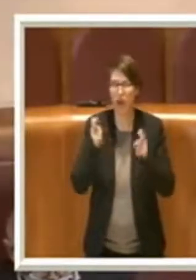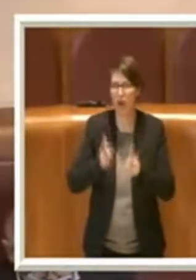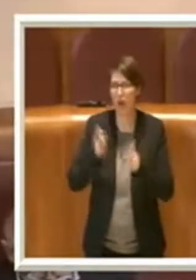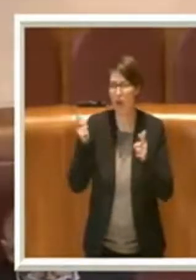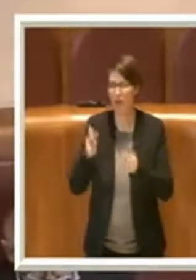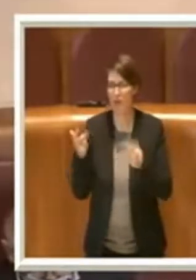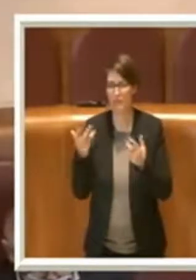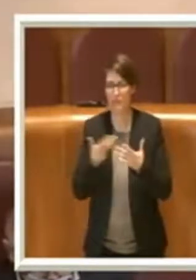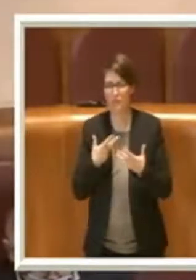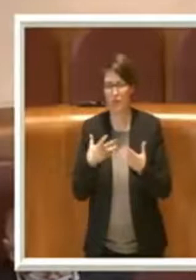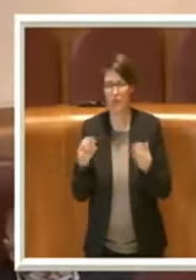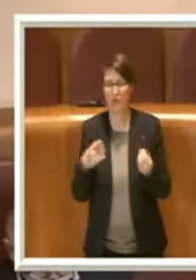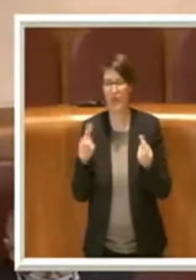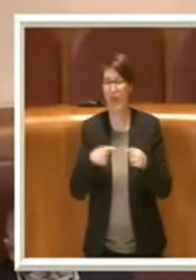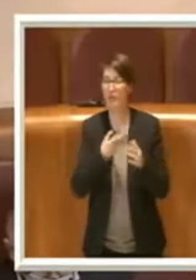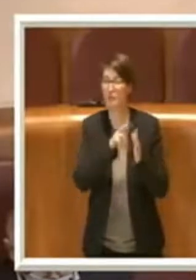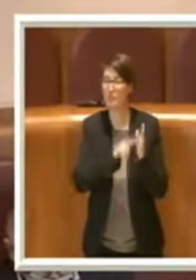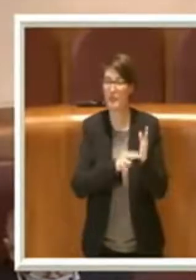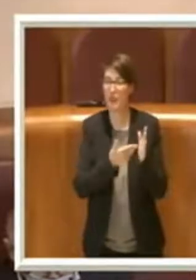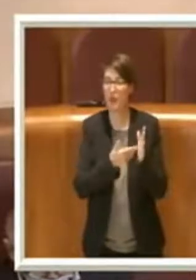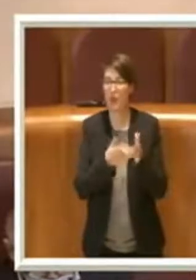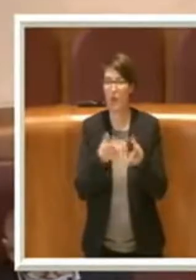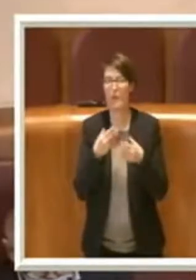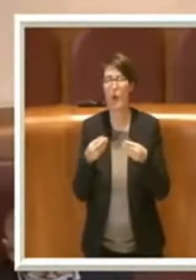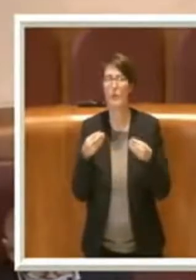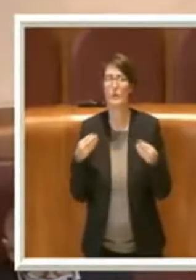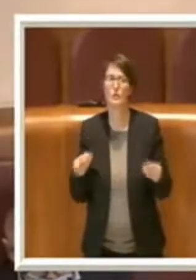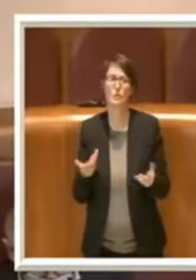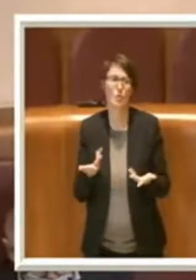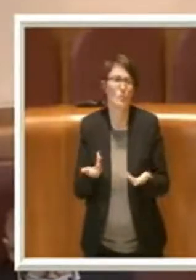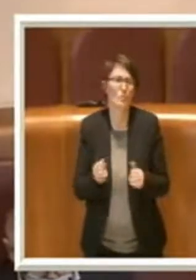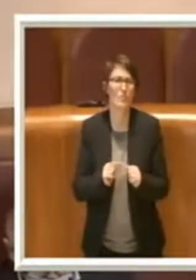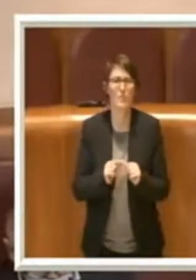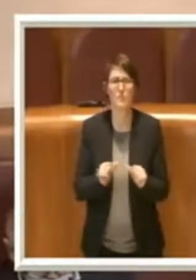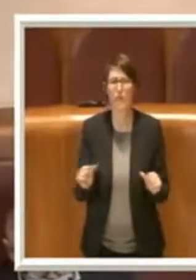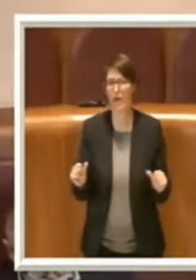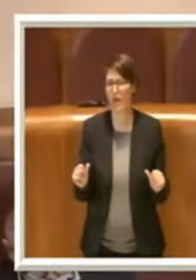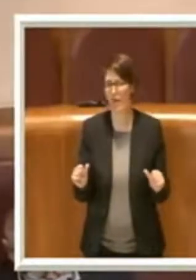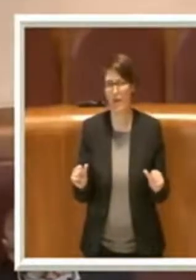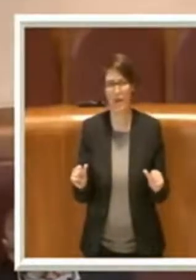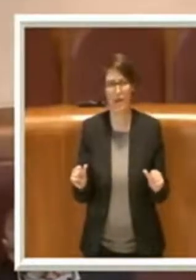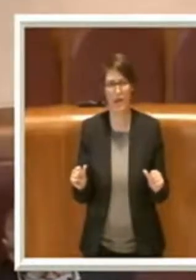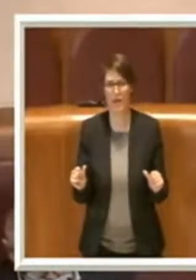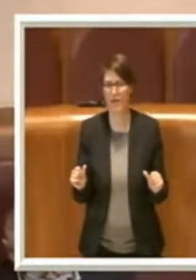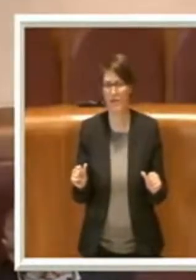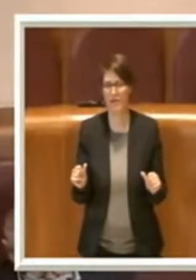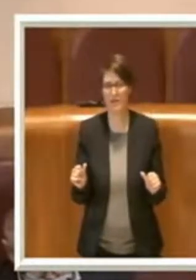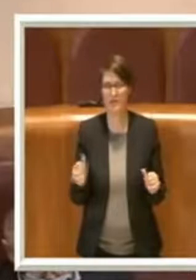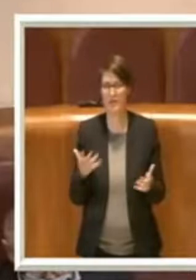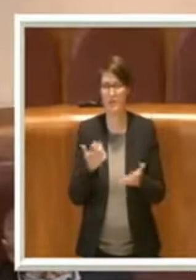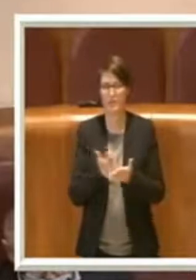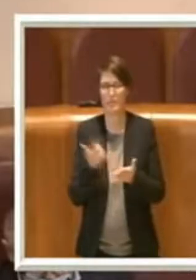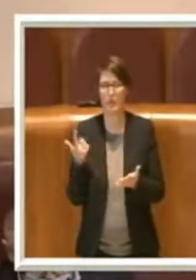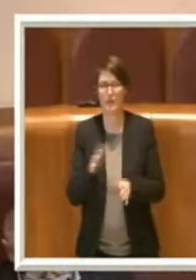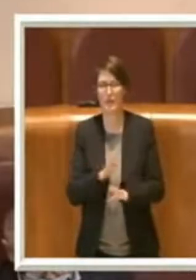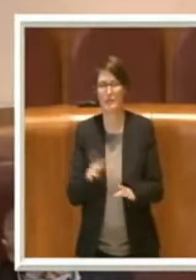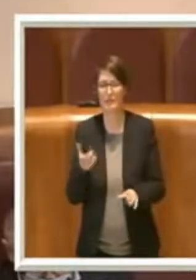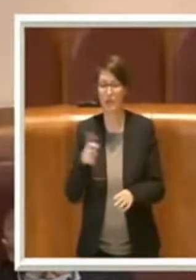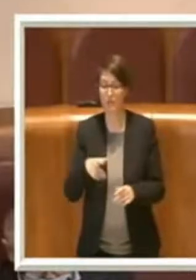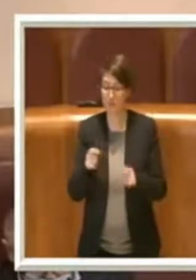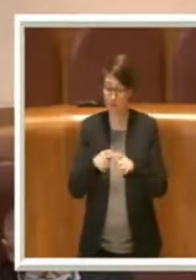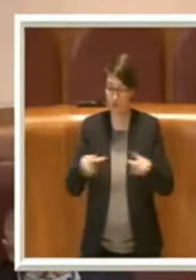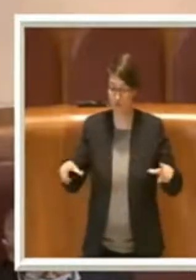strumento indispensabile, imprescindibile, perché non, ovviamente una città come Roma Capitale, gestire il